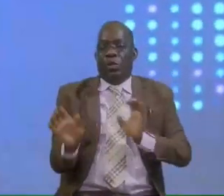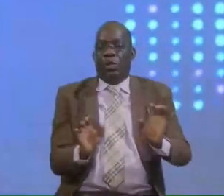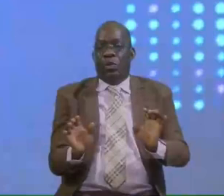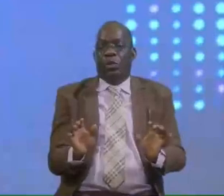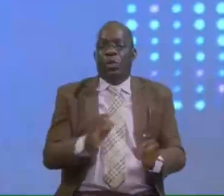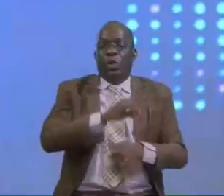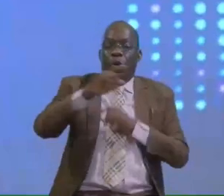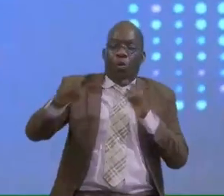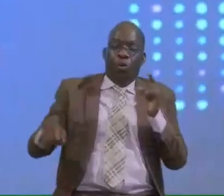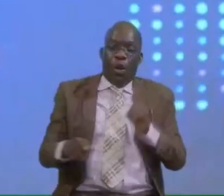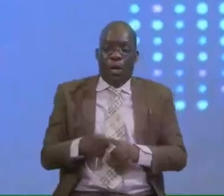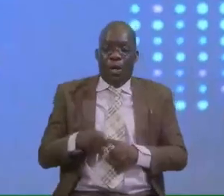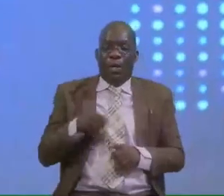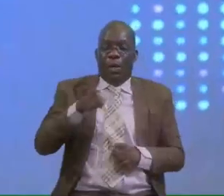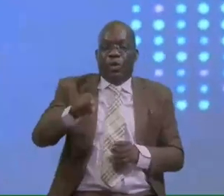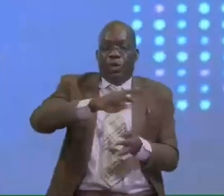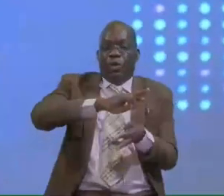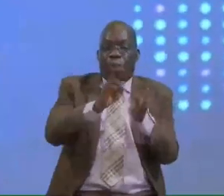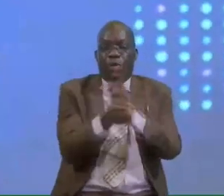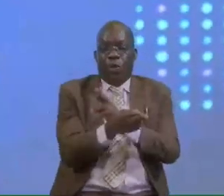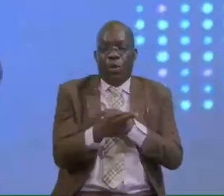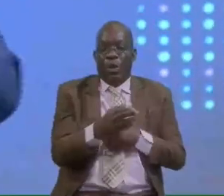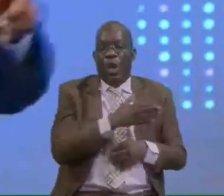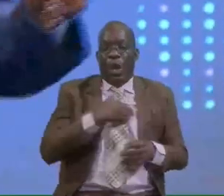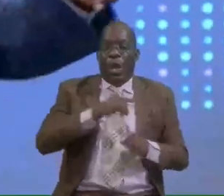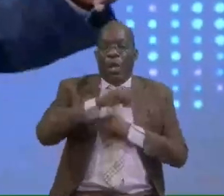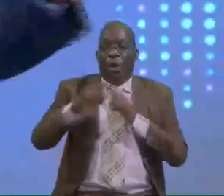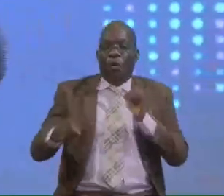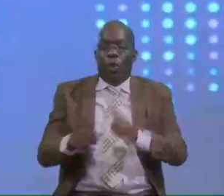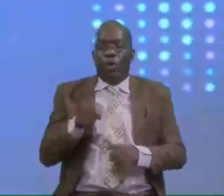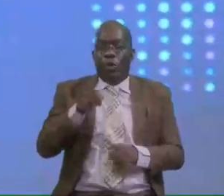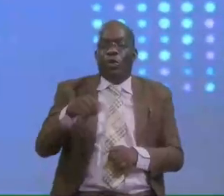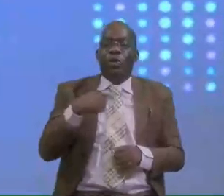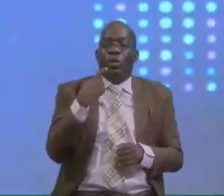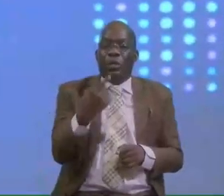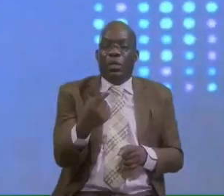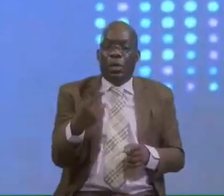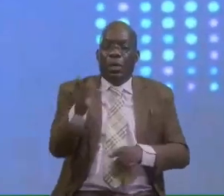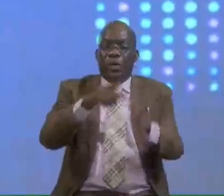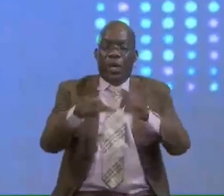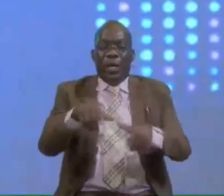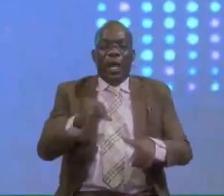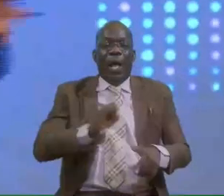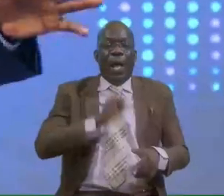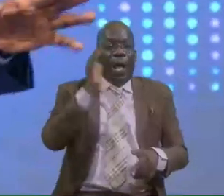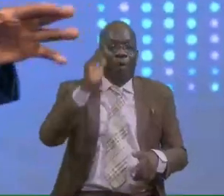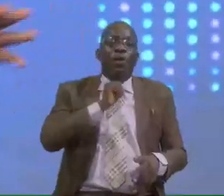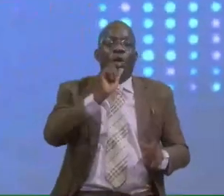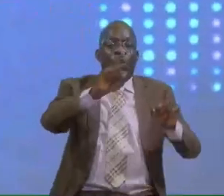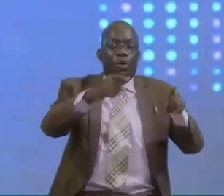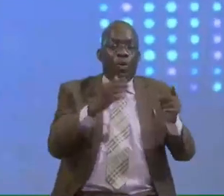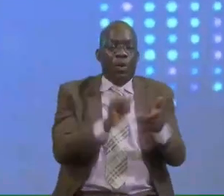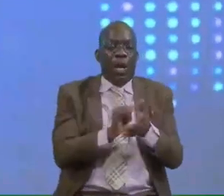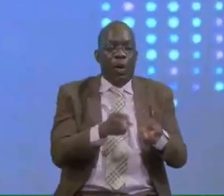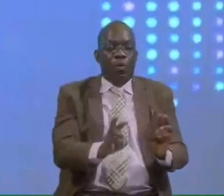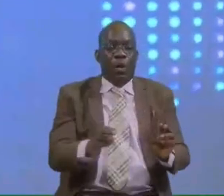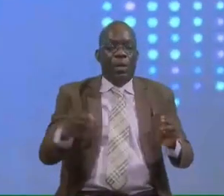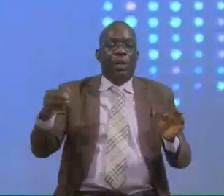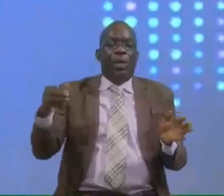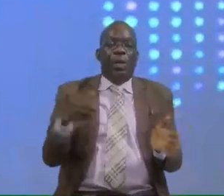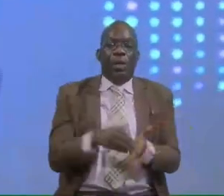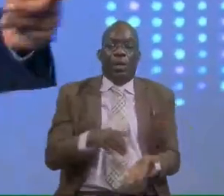jamais connus. Quand tu te repens et quand tu dis, je n'irai plus dans cette direction,